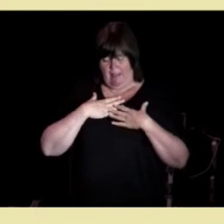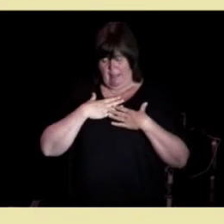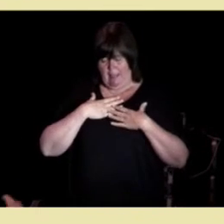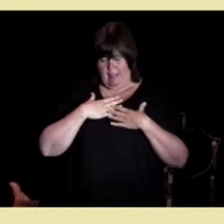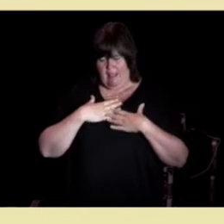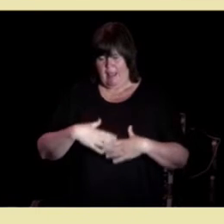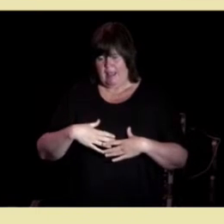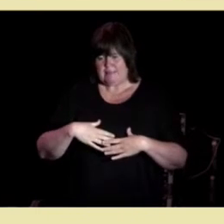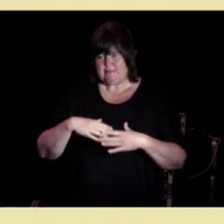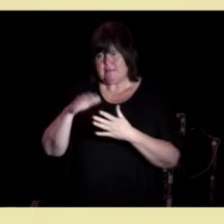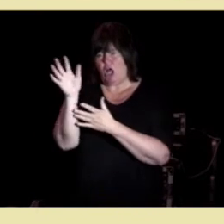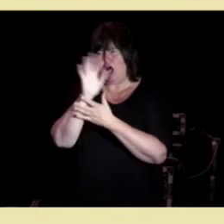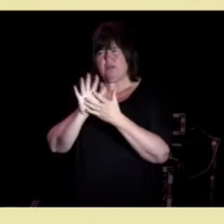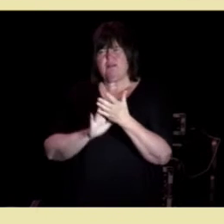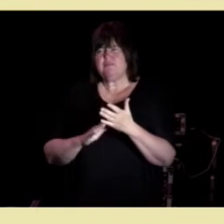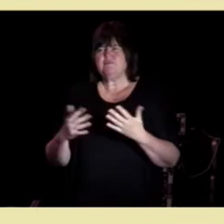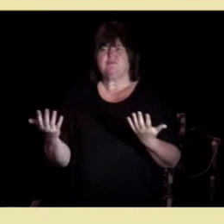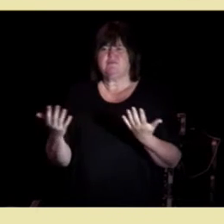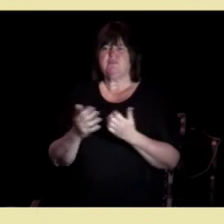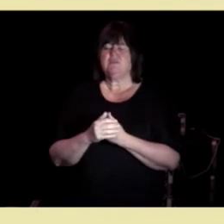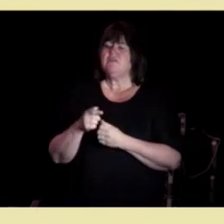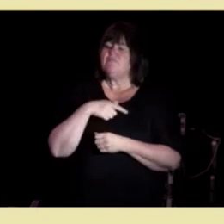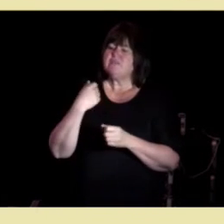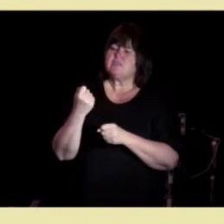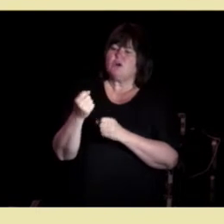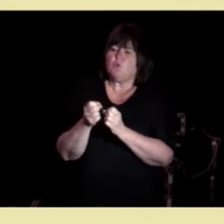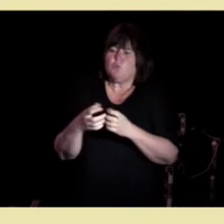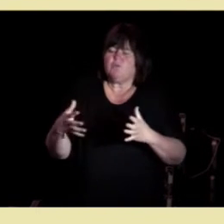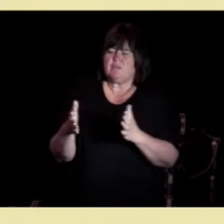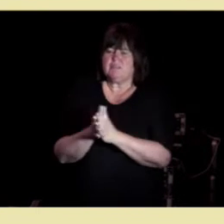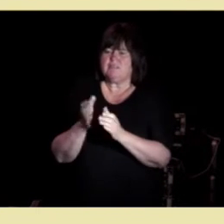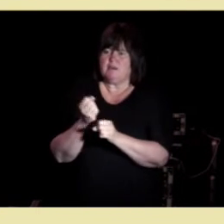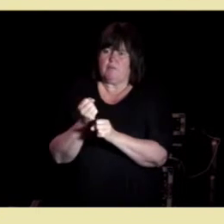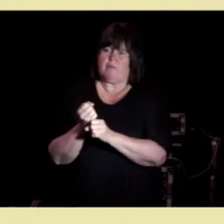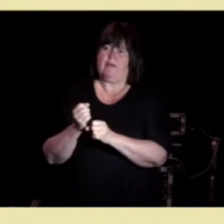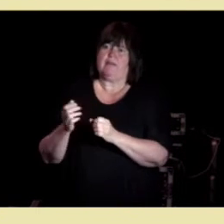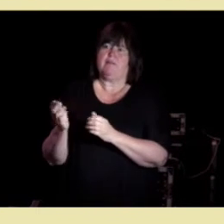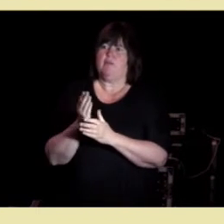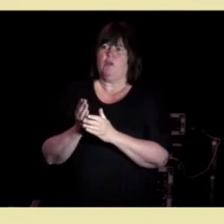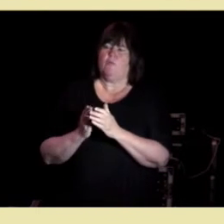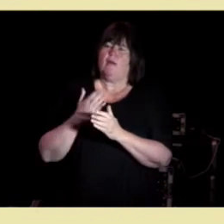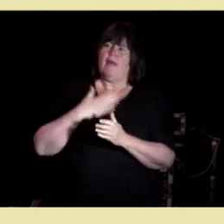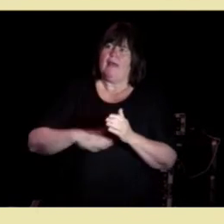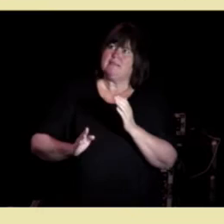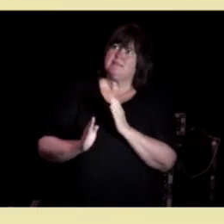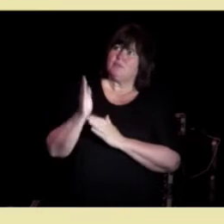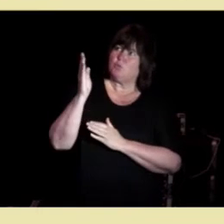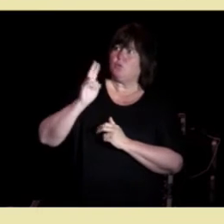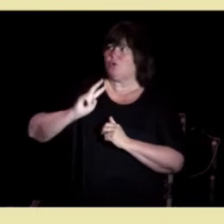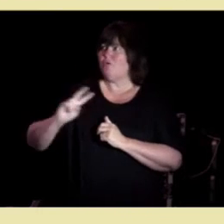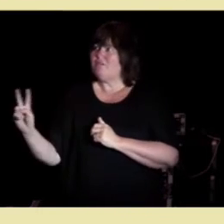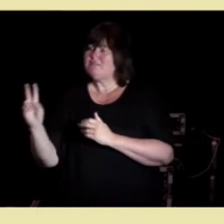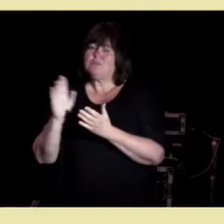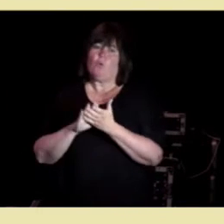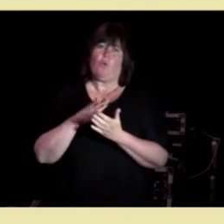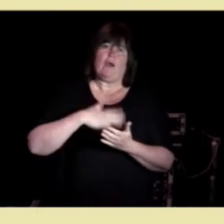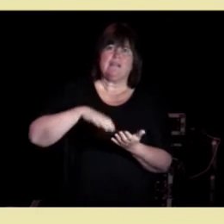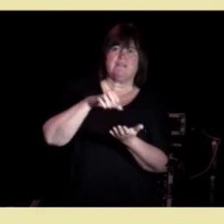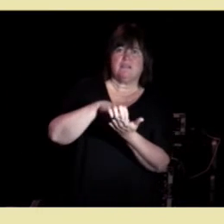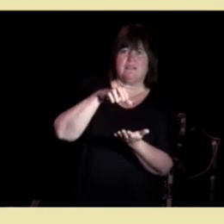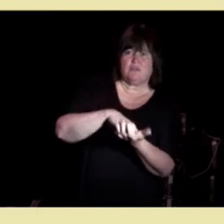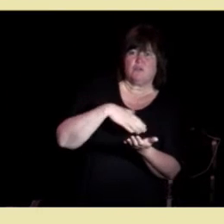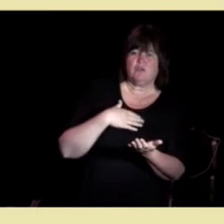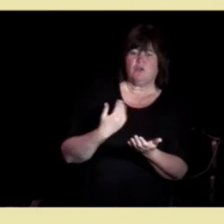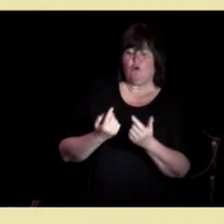Vi skal utvikle samarbeidet mellom Helse Nord, Helse Vest og Helsedirektoratet. Vi skal først og fremst